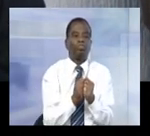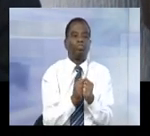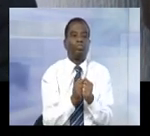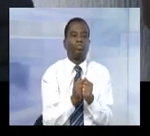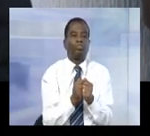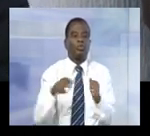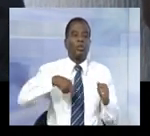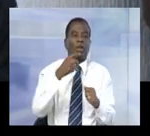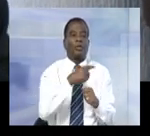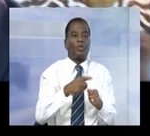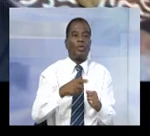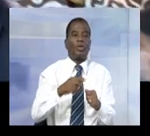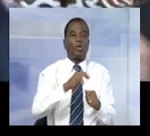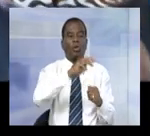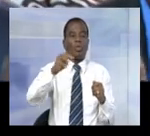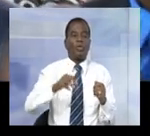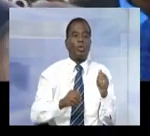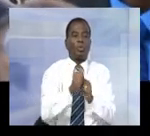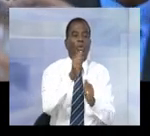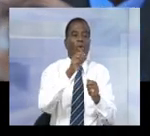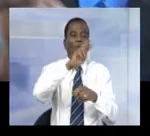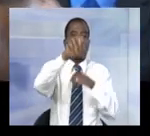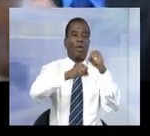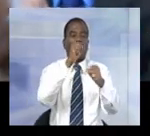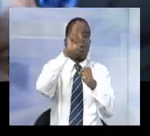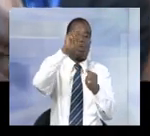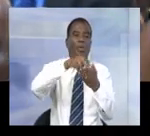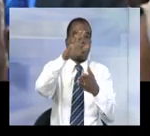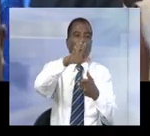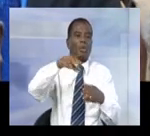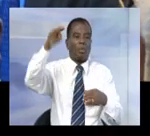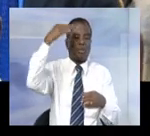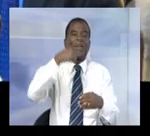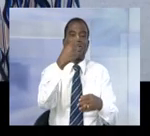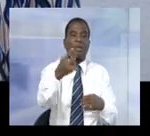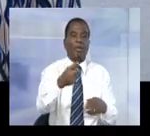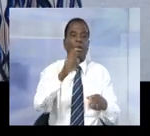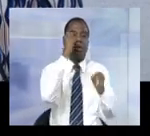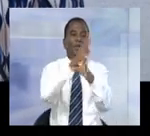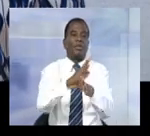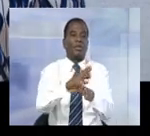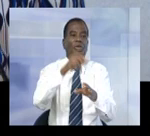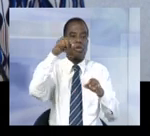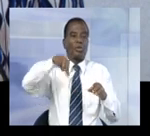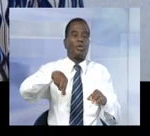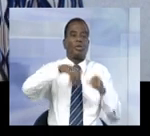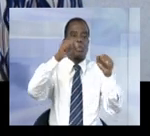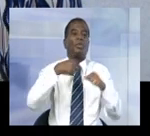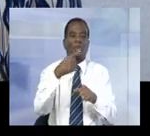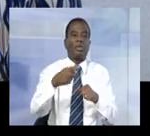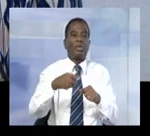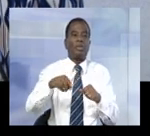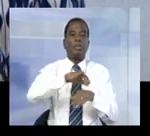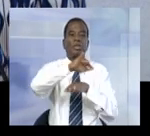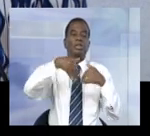Allons-nous avoir une moisson plus abondante en 2015 ? Le ministre Afusiata Bamba Lamine rassure. Déjà, ce que je peux vous dire, c'est que j'ai mis tout en